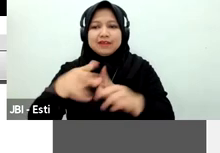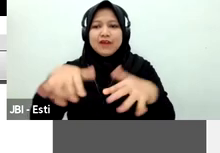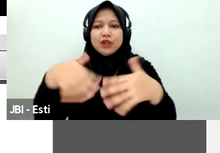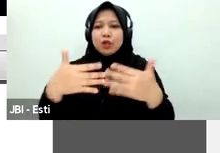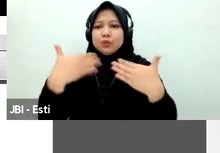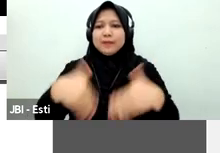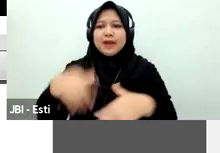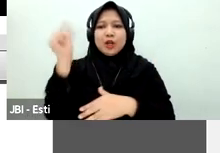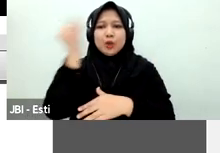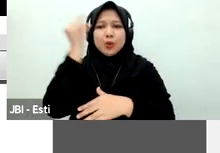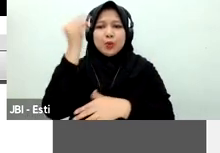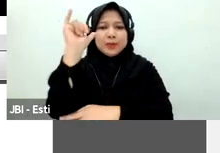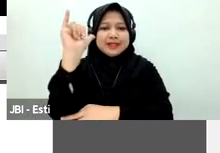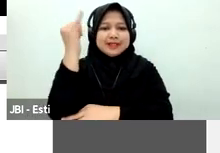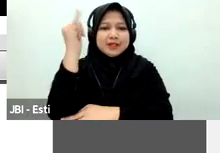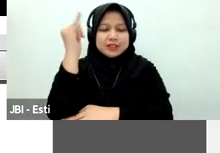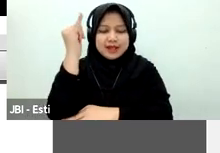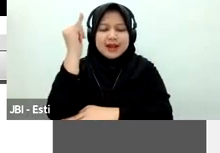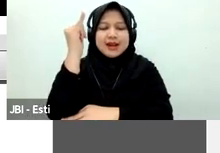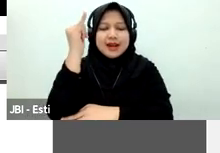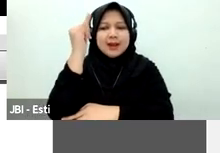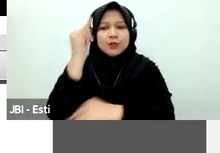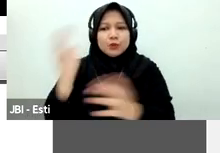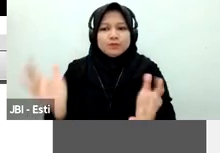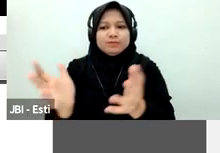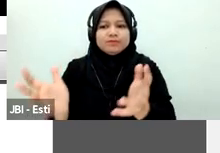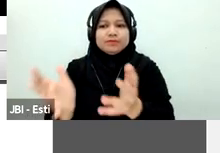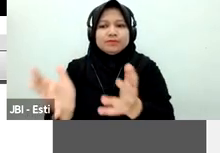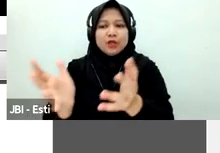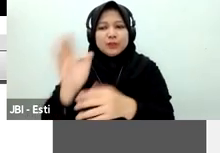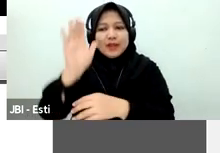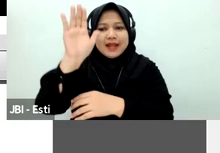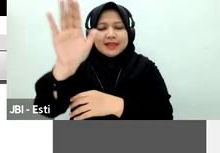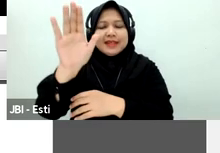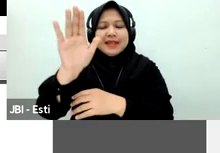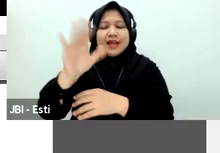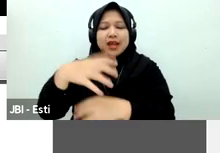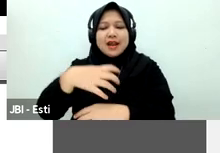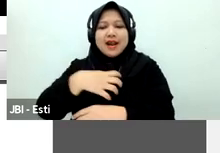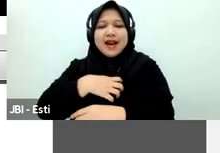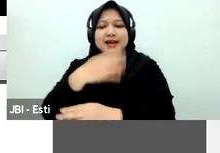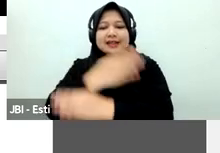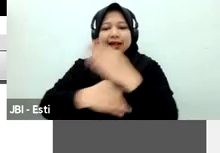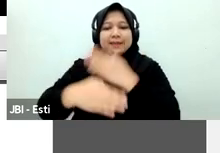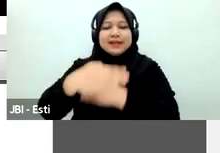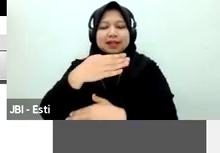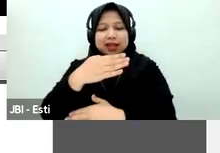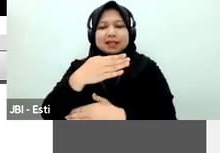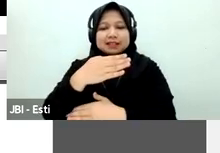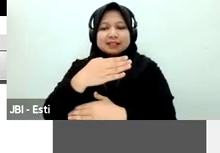rupa hanya agar bisa memenuhi hak disabilitas secara